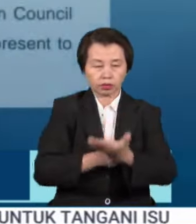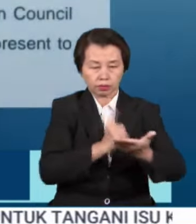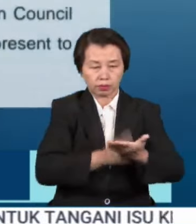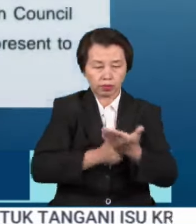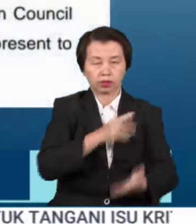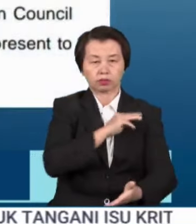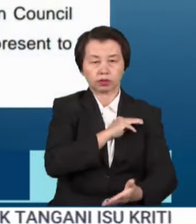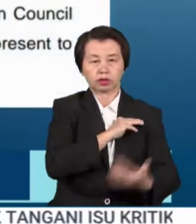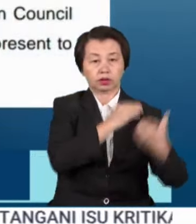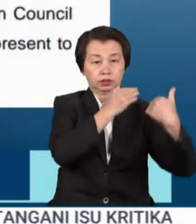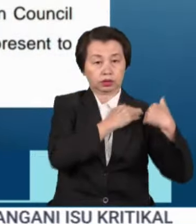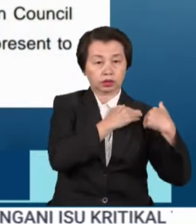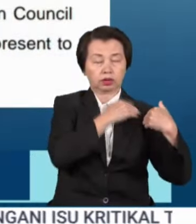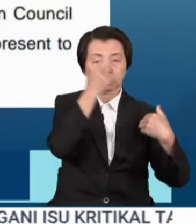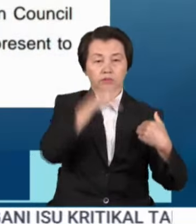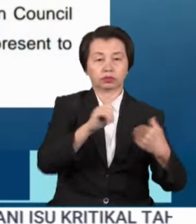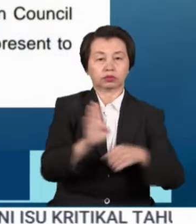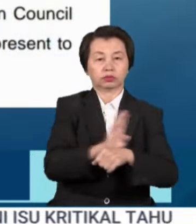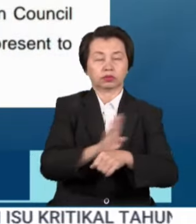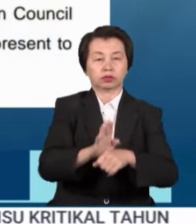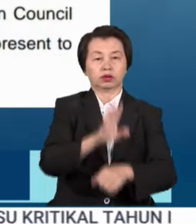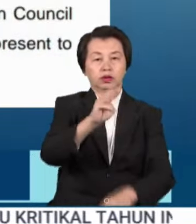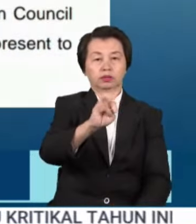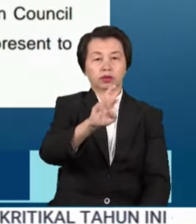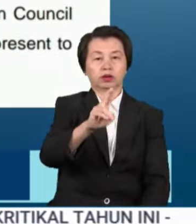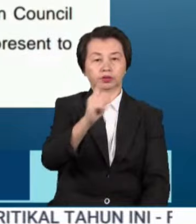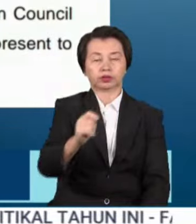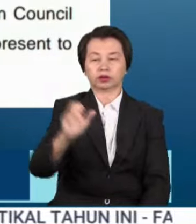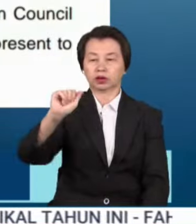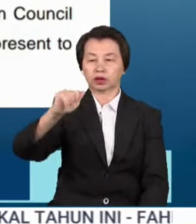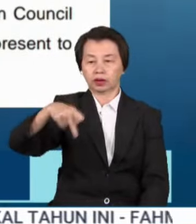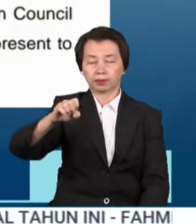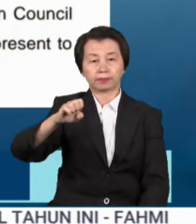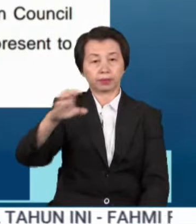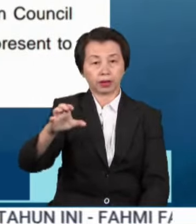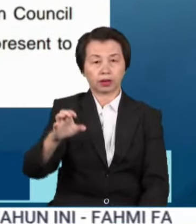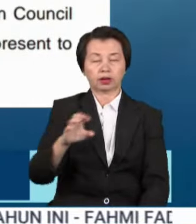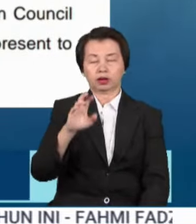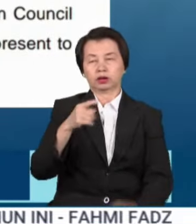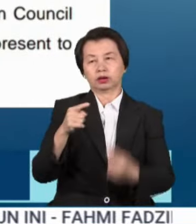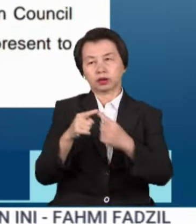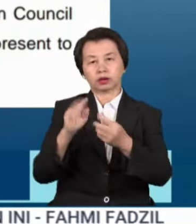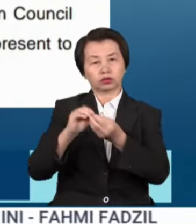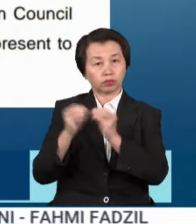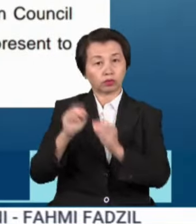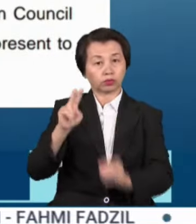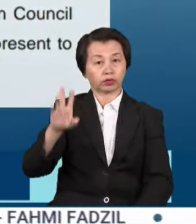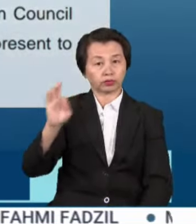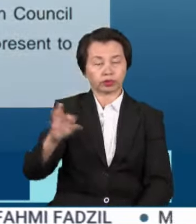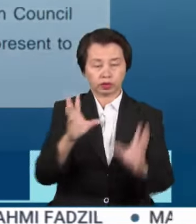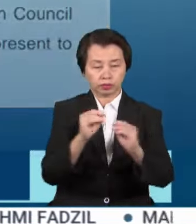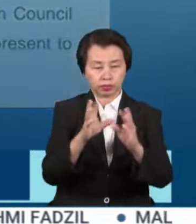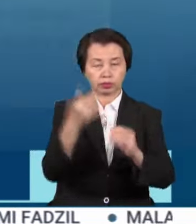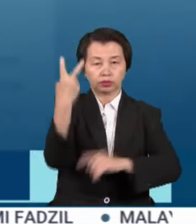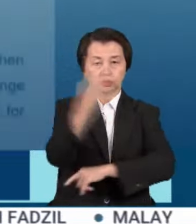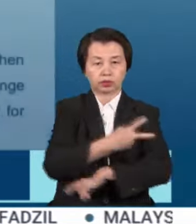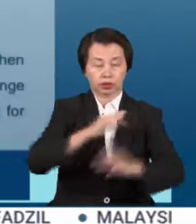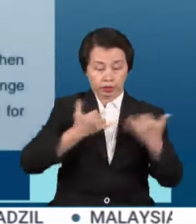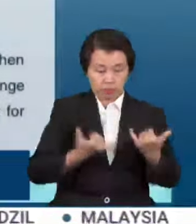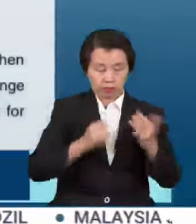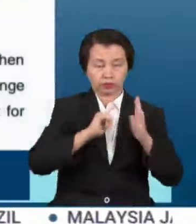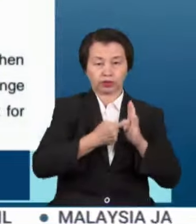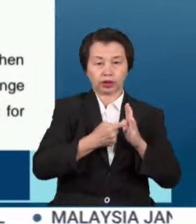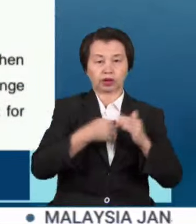menteri bertanggungjawab bagi perdagangan MRT APEC 2029. Mesyuarat dua hari bermula hari ini